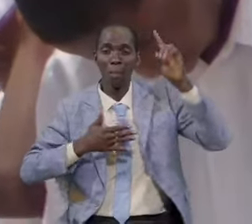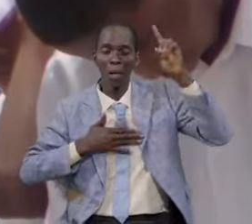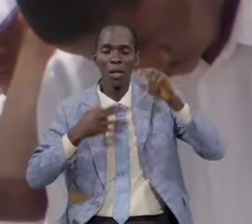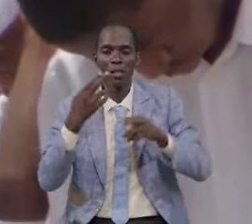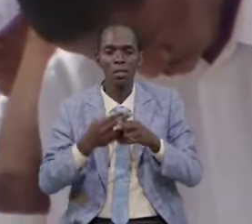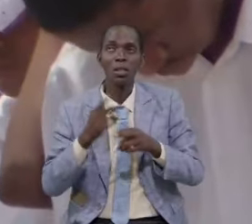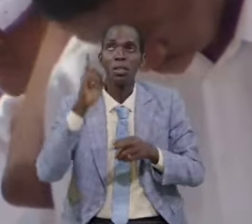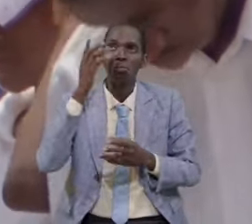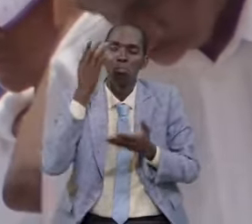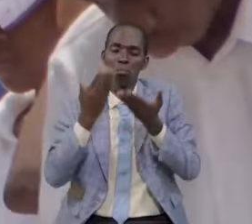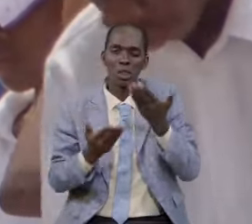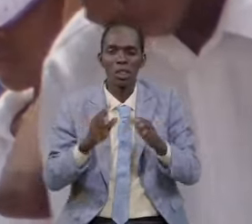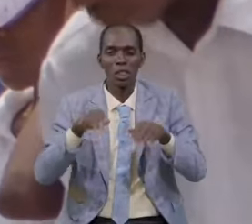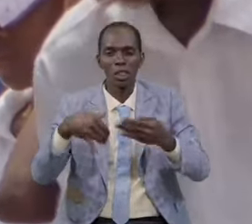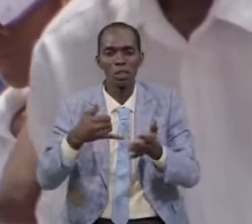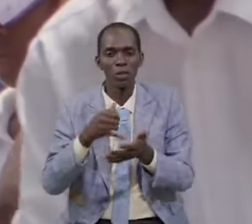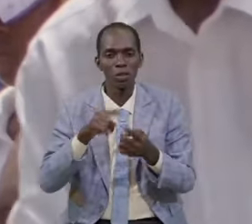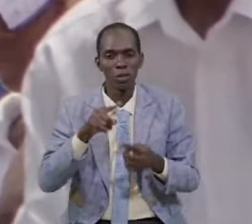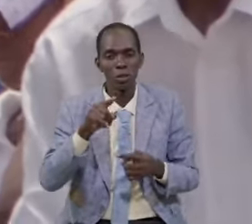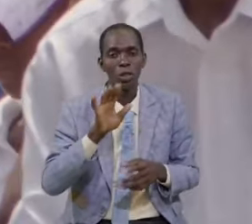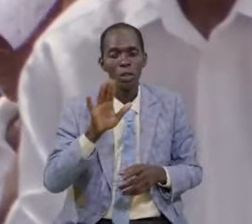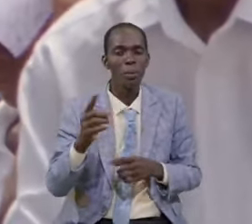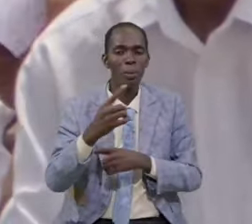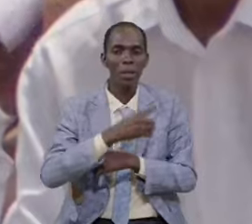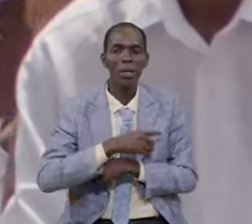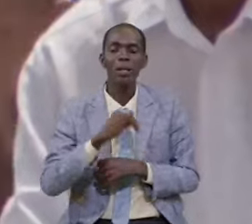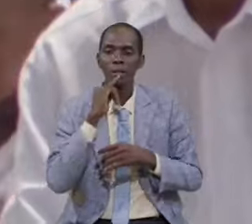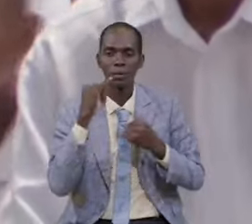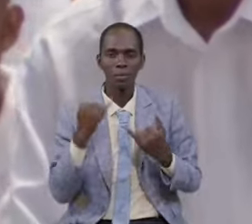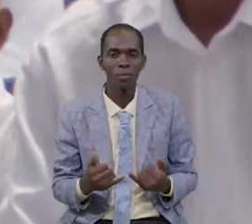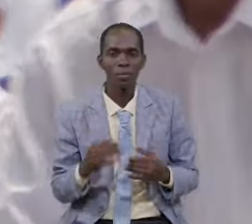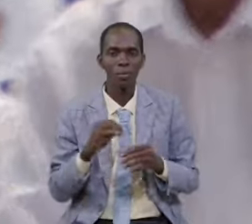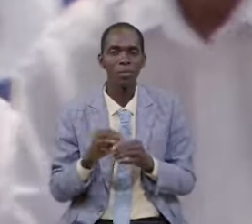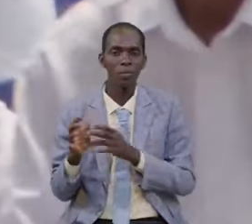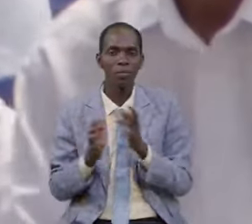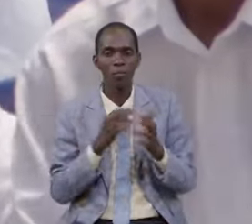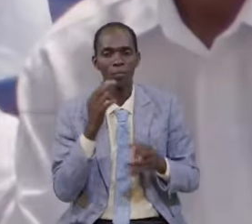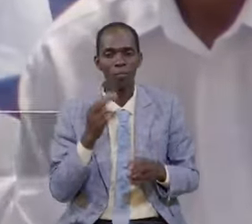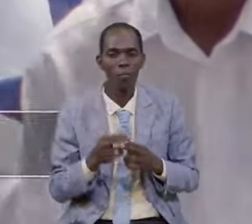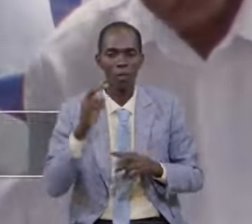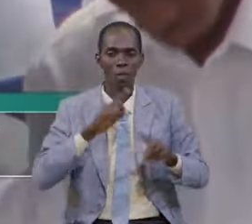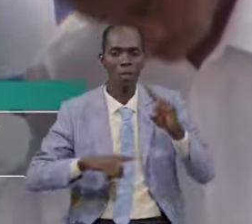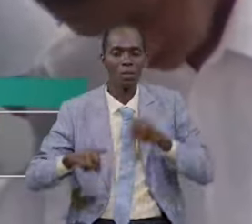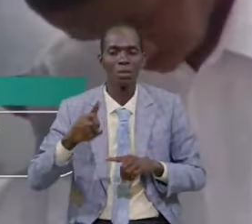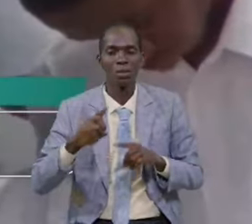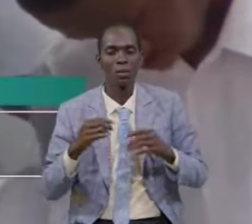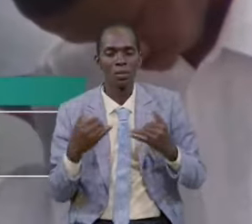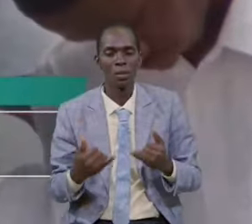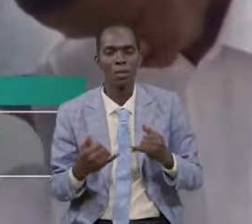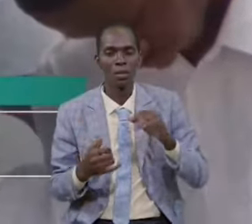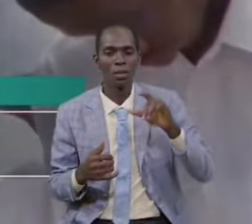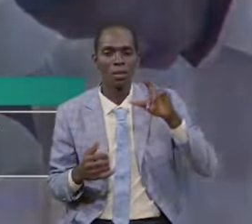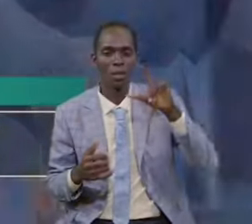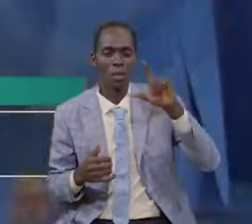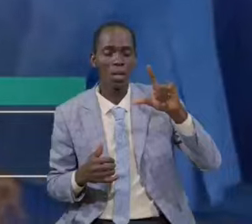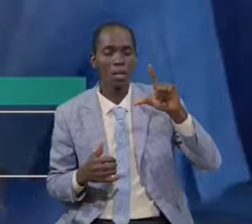il vous le donne. Ton joie est venue maintenant, le « i » impacté par la bonté